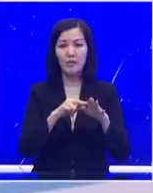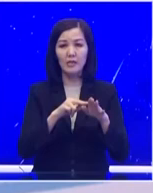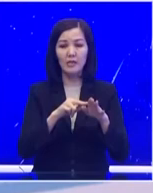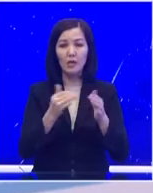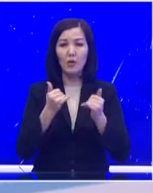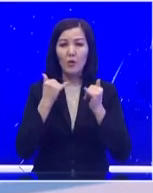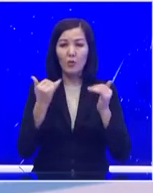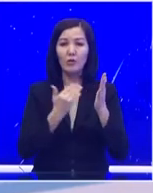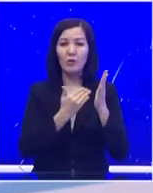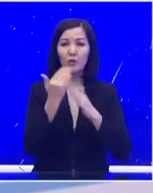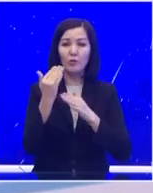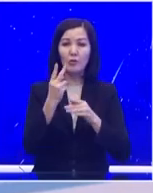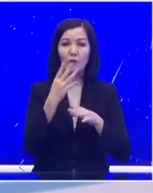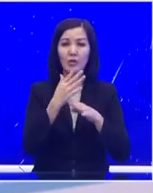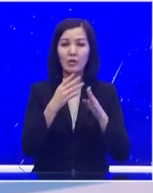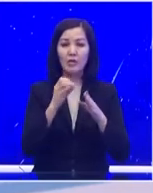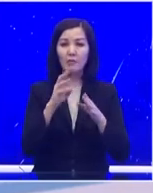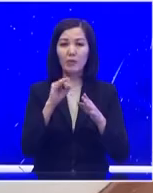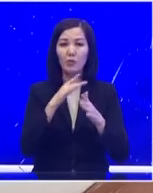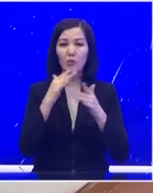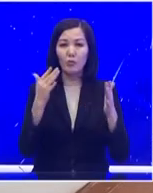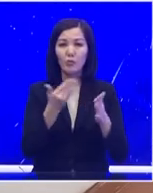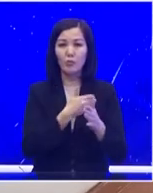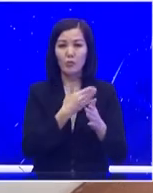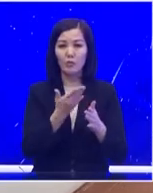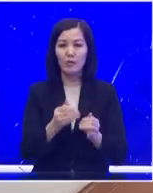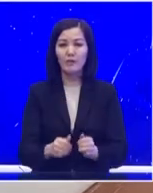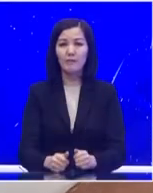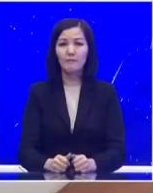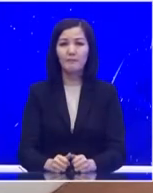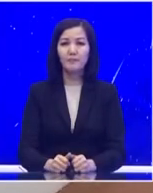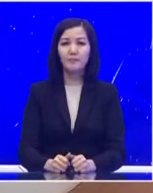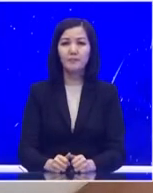көтеріп, олардың санын 2,5 есе көбейтсе дейді.